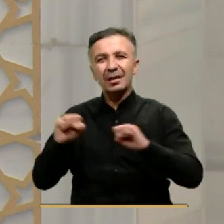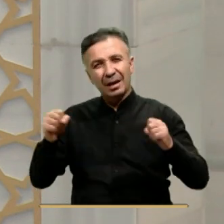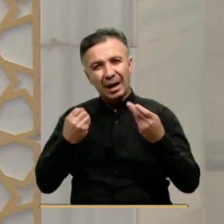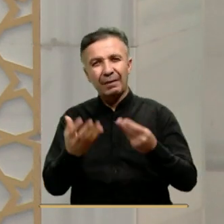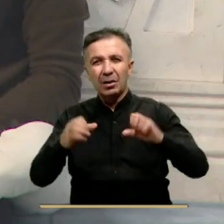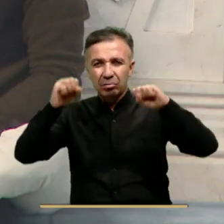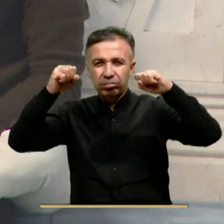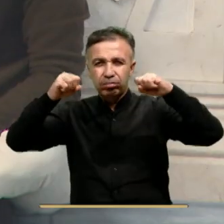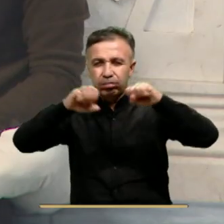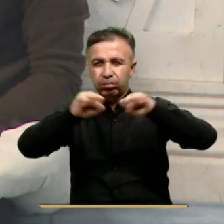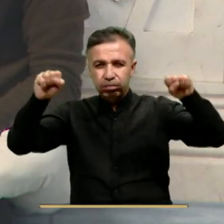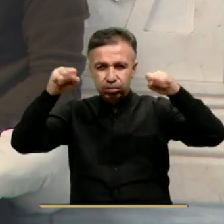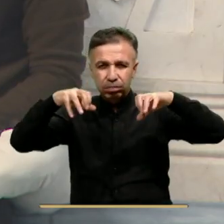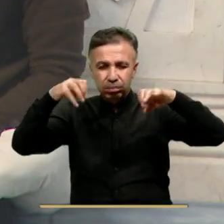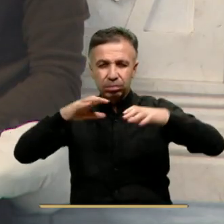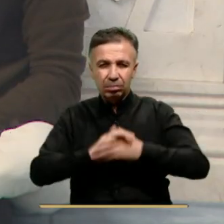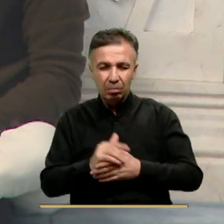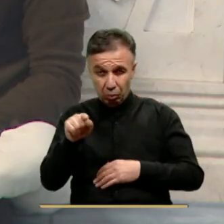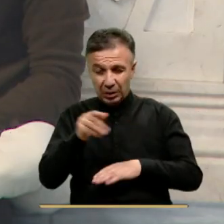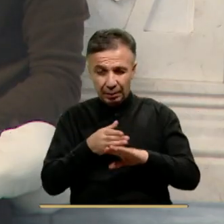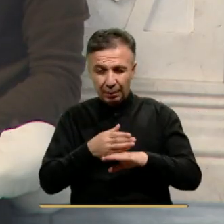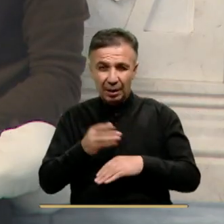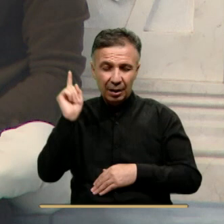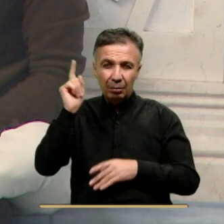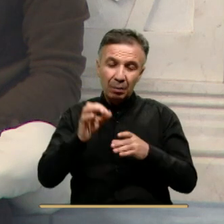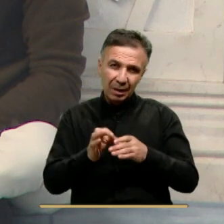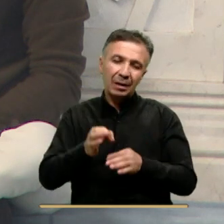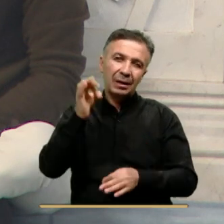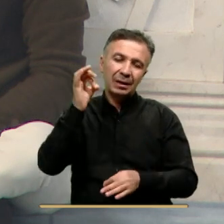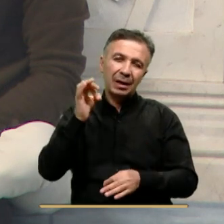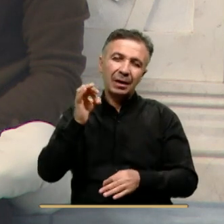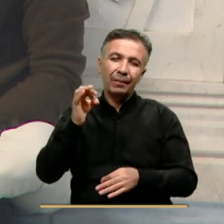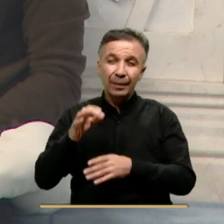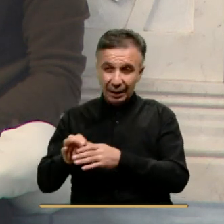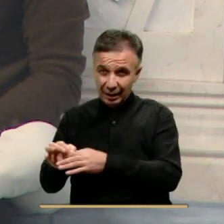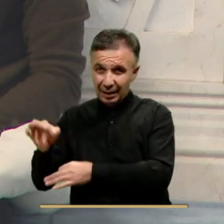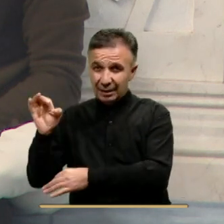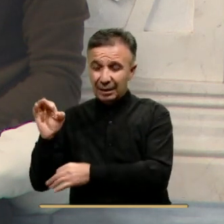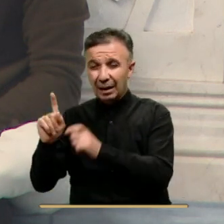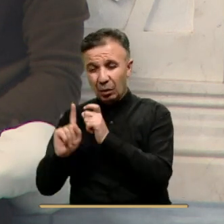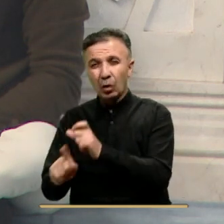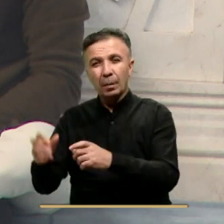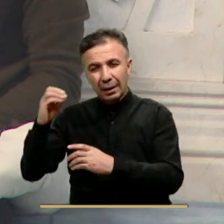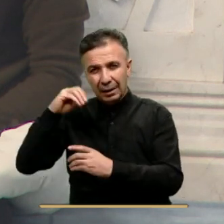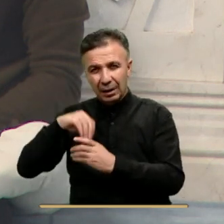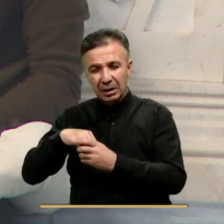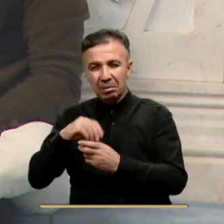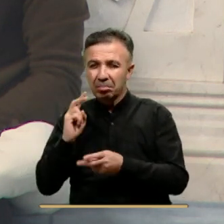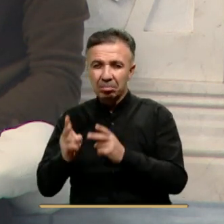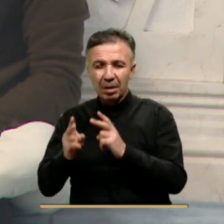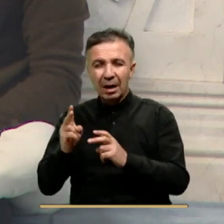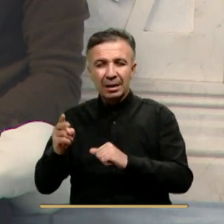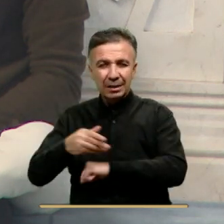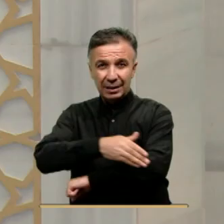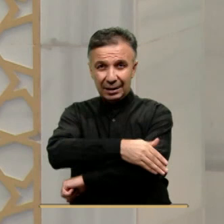dolayı Değerli Müminler Rabbimiz İnsanı insandan korumak için birtakım